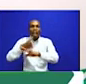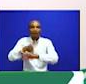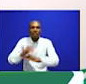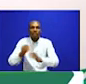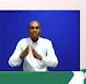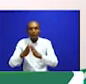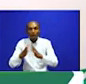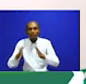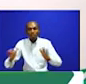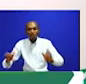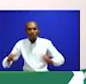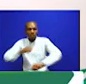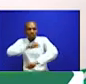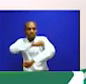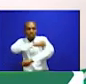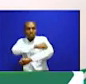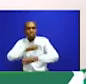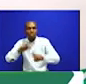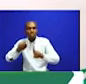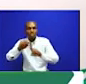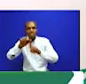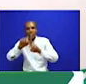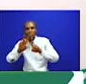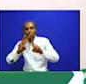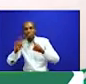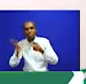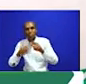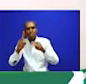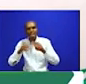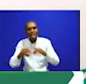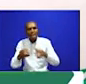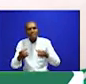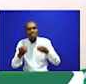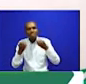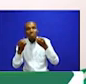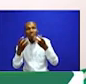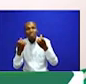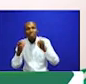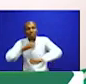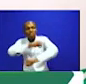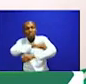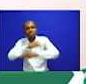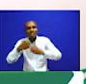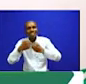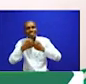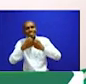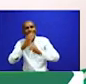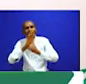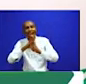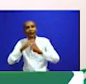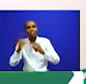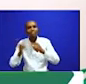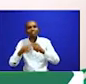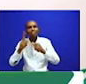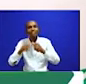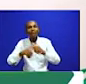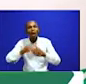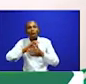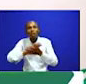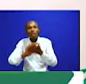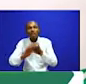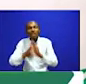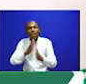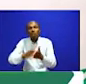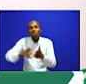Setam yakabere bono ni gochi skuru chinyinge chikandira te wetera ama kongu kubwatikana nogo konga kubo ima na bo igo oko nyoro wechibesa